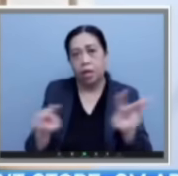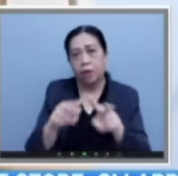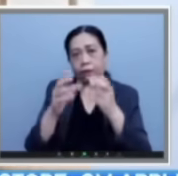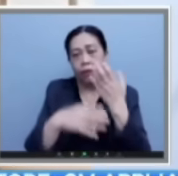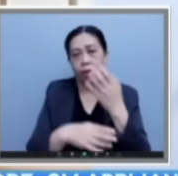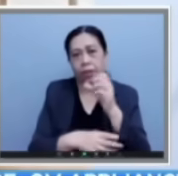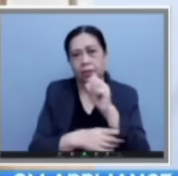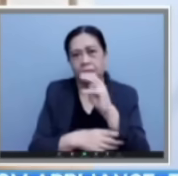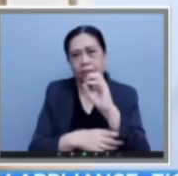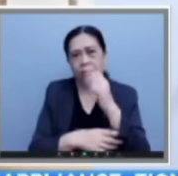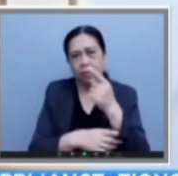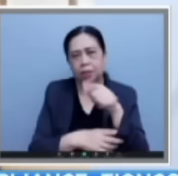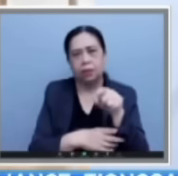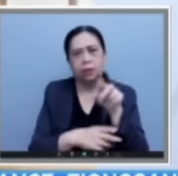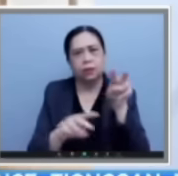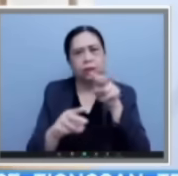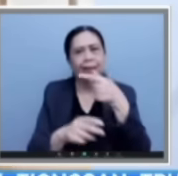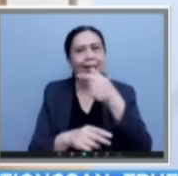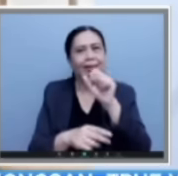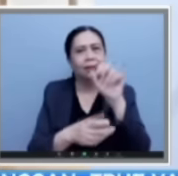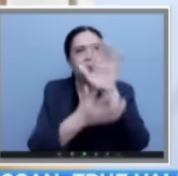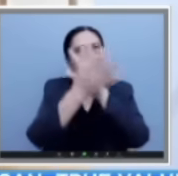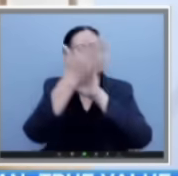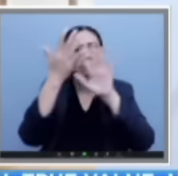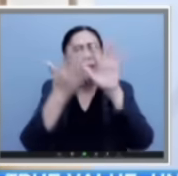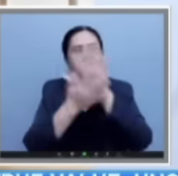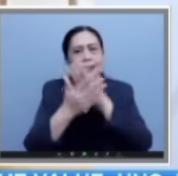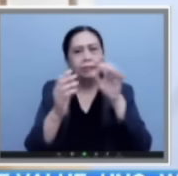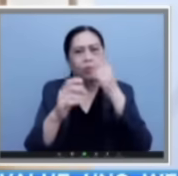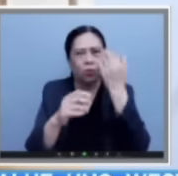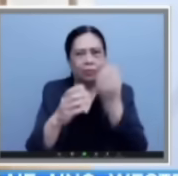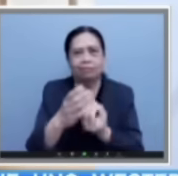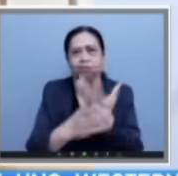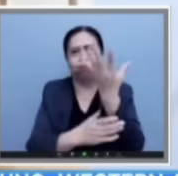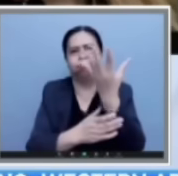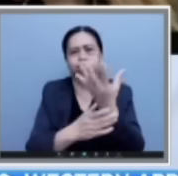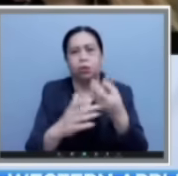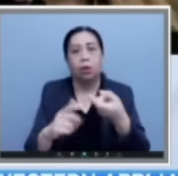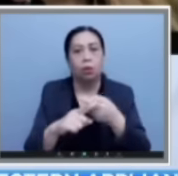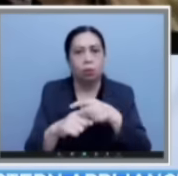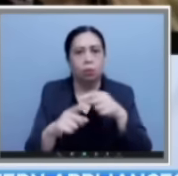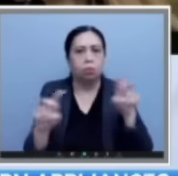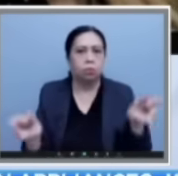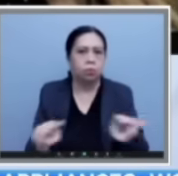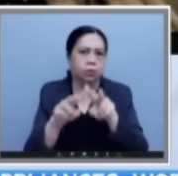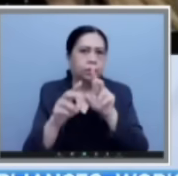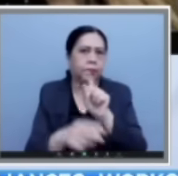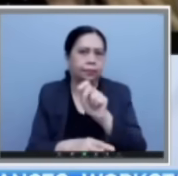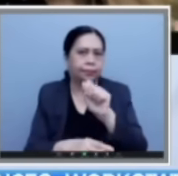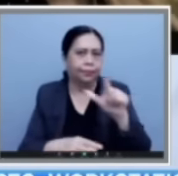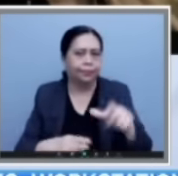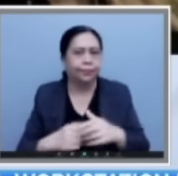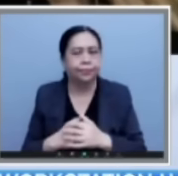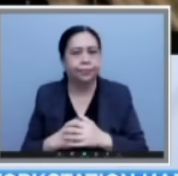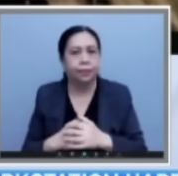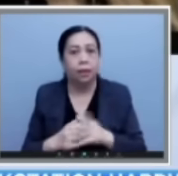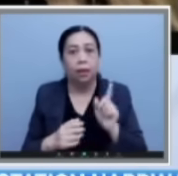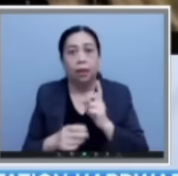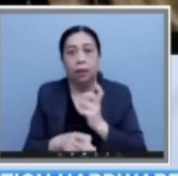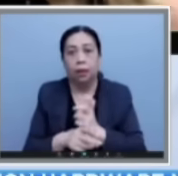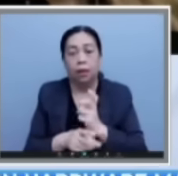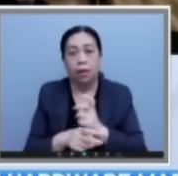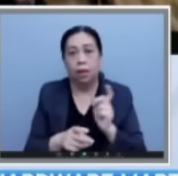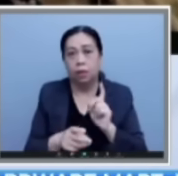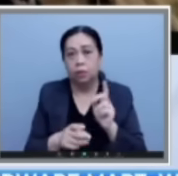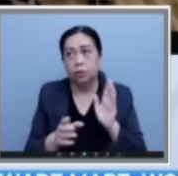gases na nakikita na dulot doon sa eruption na nanggagaling doon sa bulkan ang mahirap kasi dito